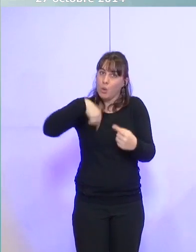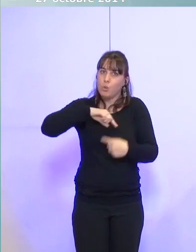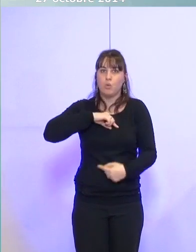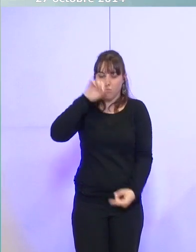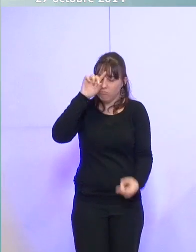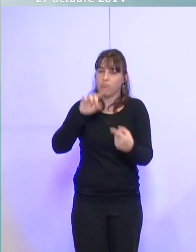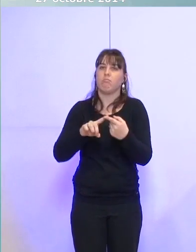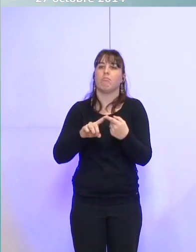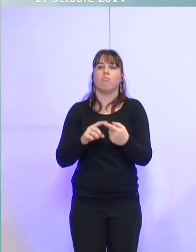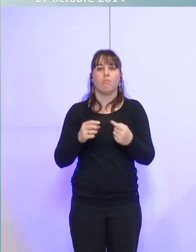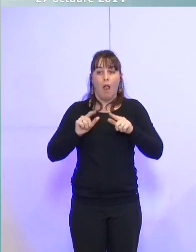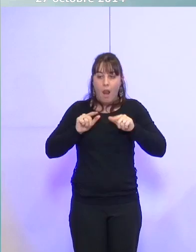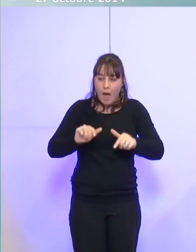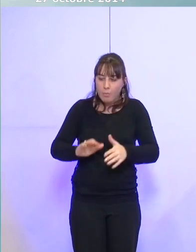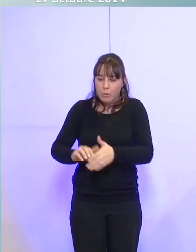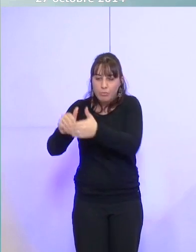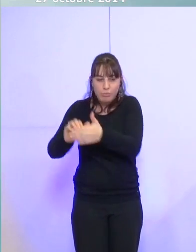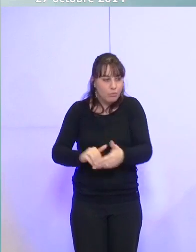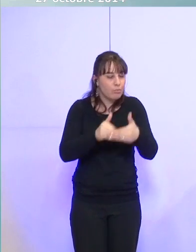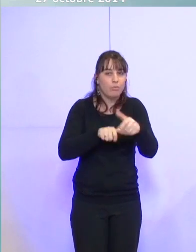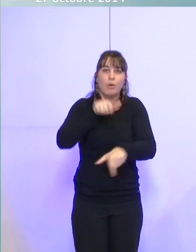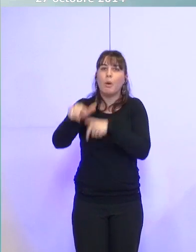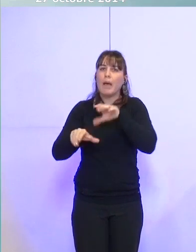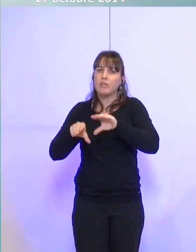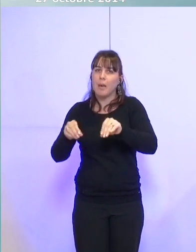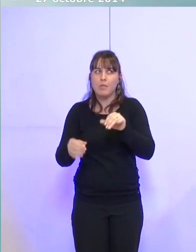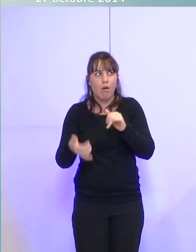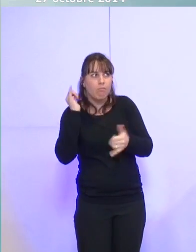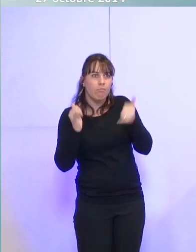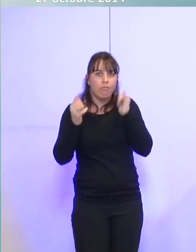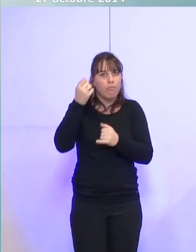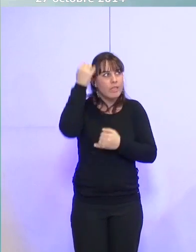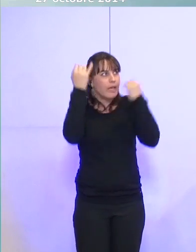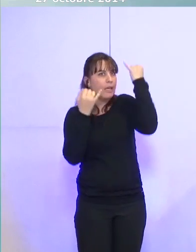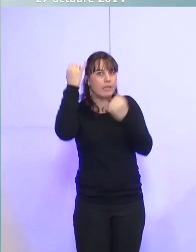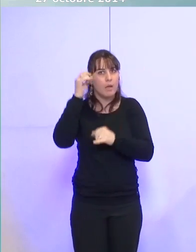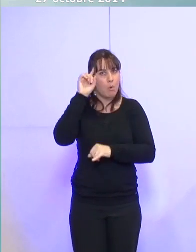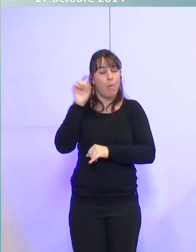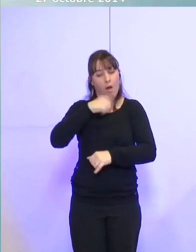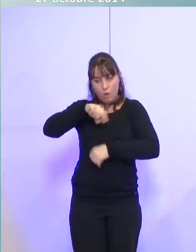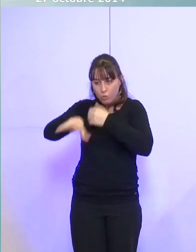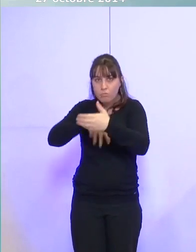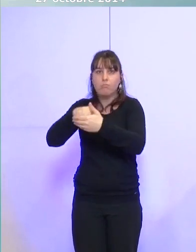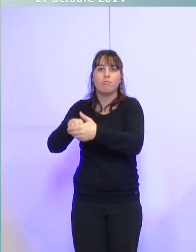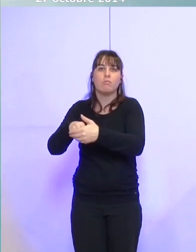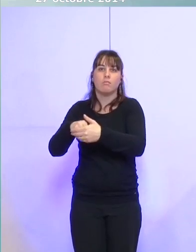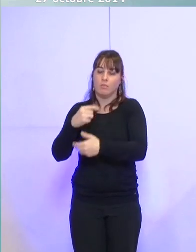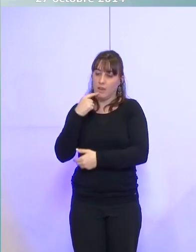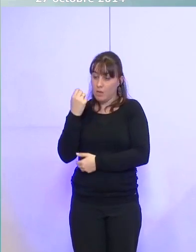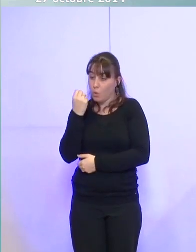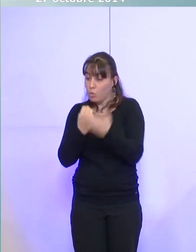toujours là pour appuyer les initiatives des habitants, ce qui permet d'être ouvert en permanence à toutes les idées